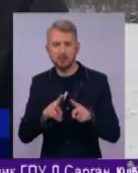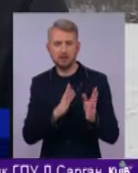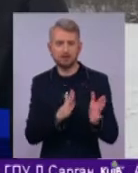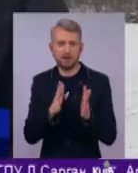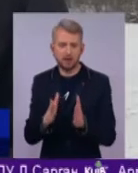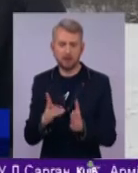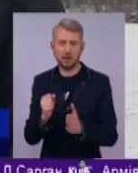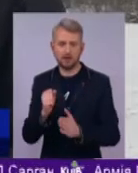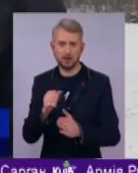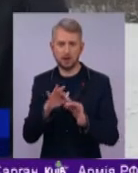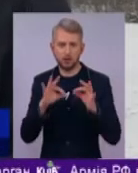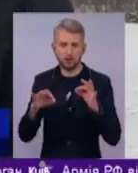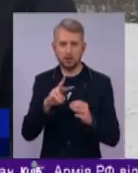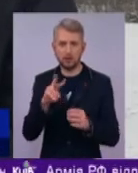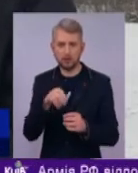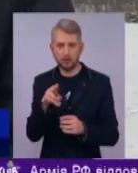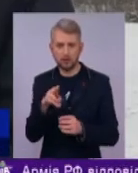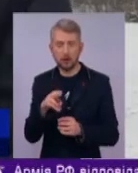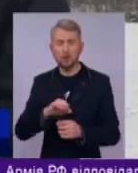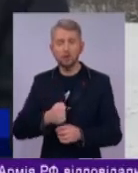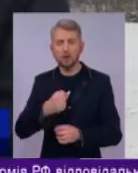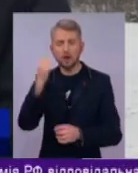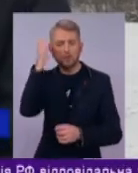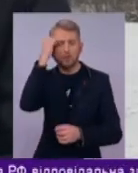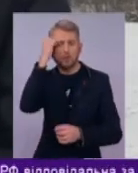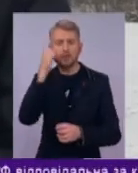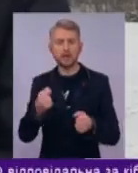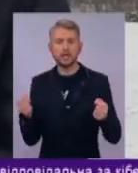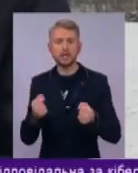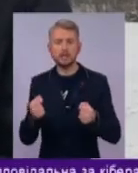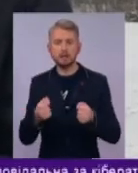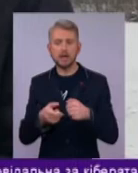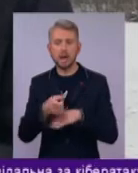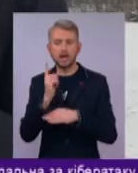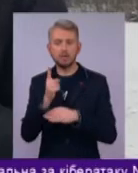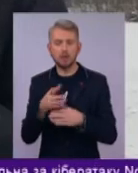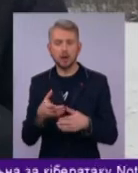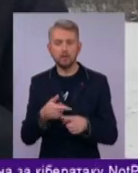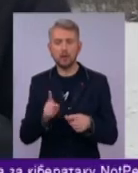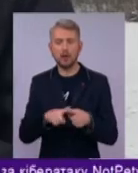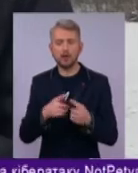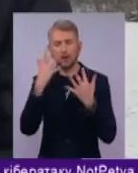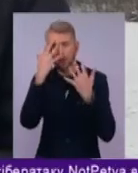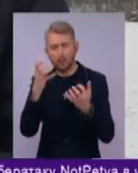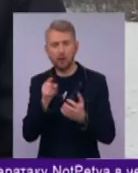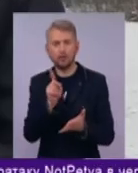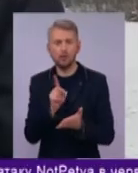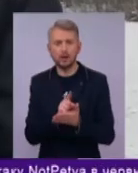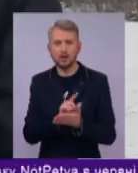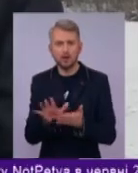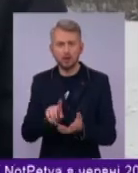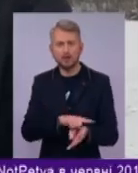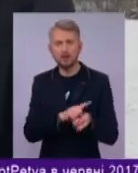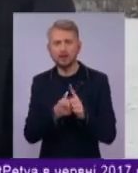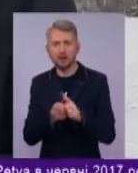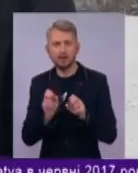на льоді. Друзі, пам'ятайте, ведь зимняя рыбная ловля – это хобби, и она не должно